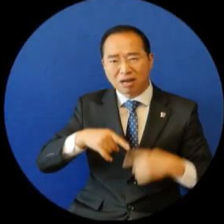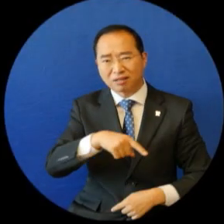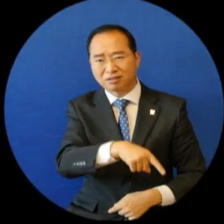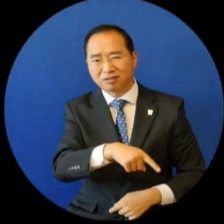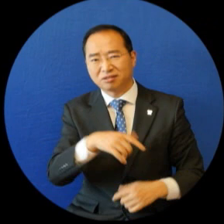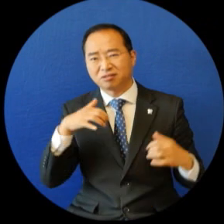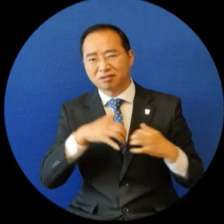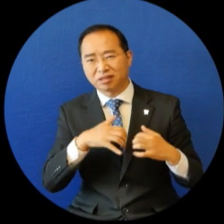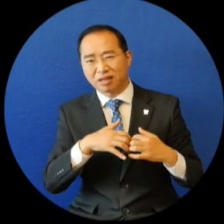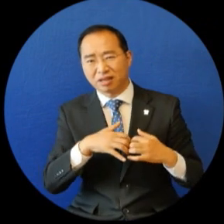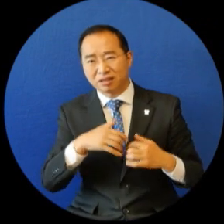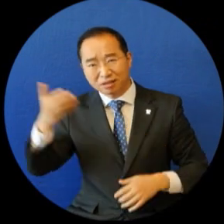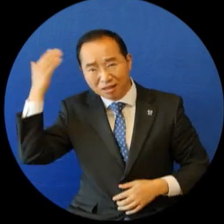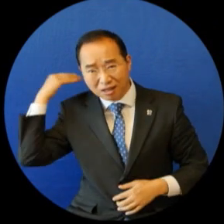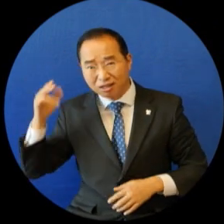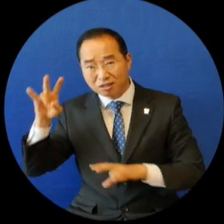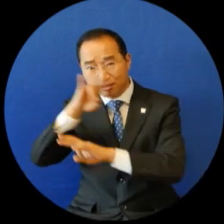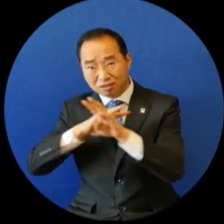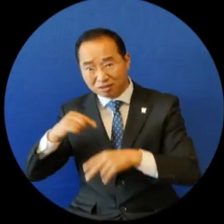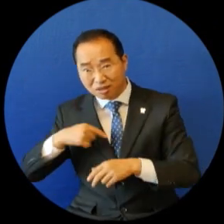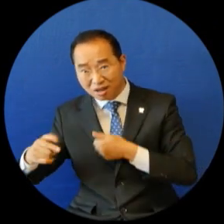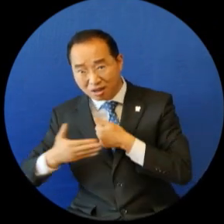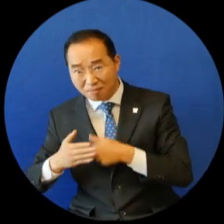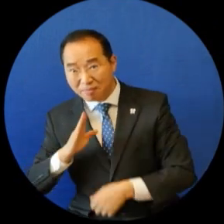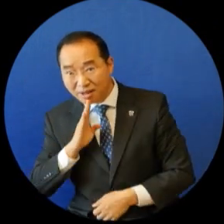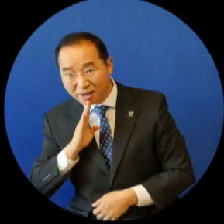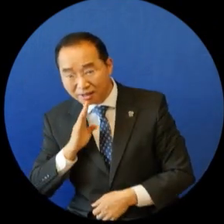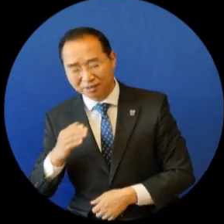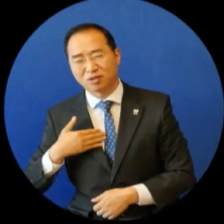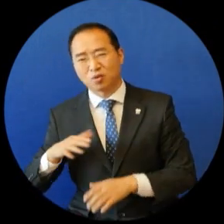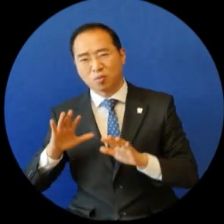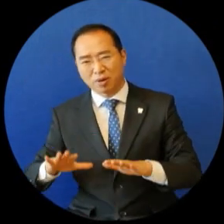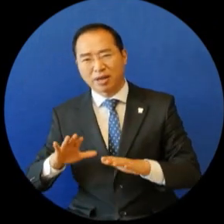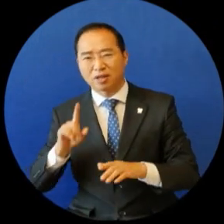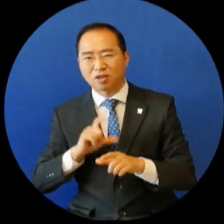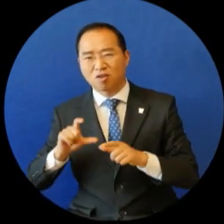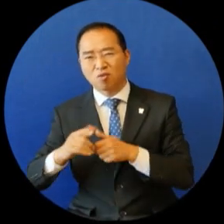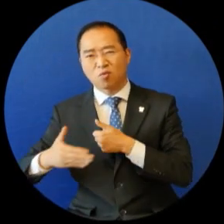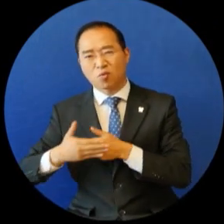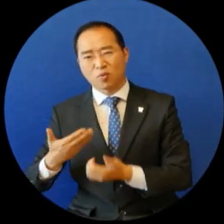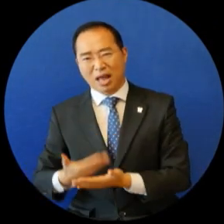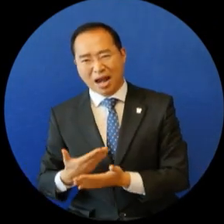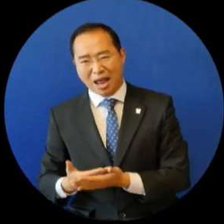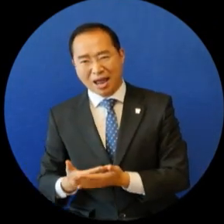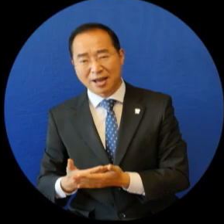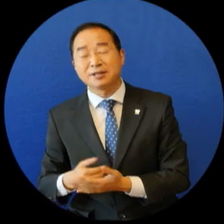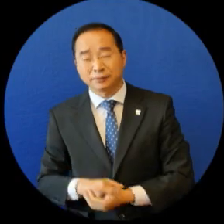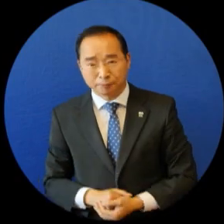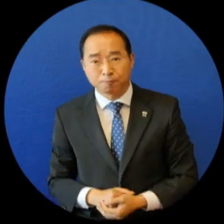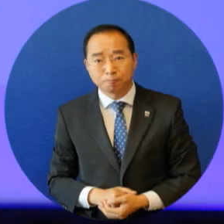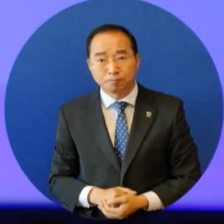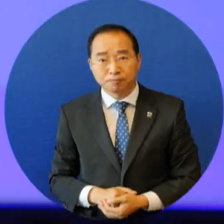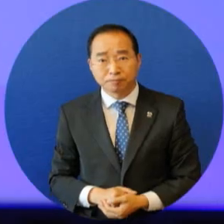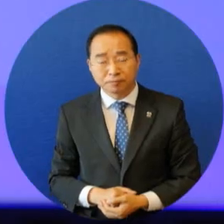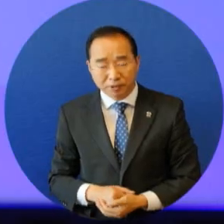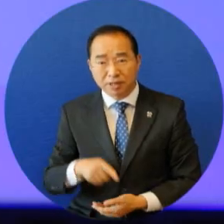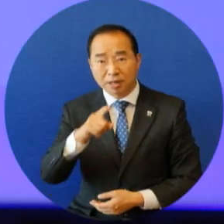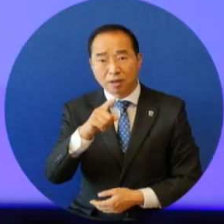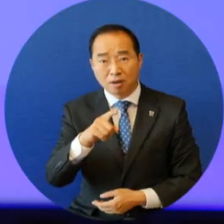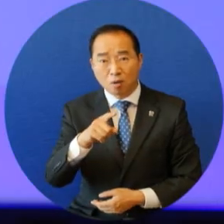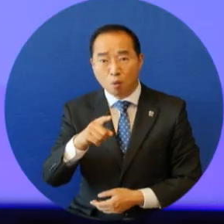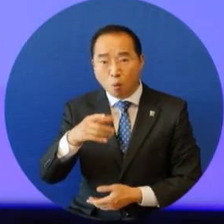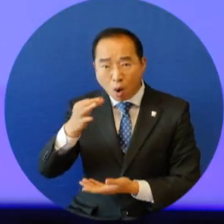전쟁해야 되는데 당신들이 네덜란드에서 나를 도와줬듯이 이번에도 나를 좀 한번 도와달라.